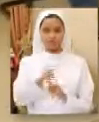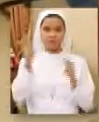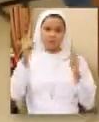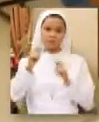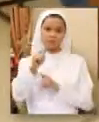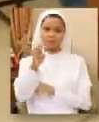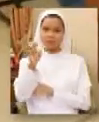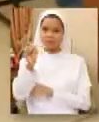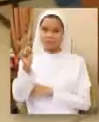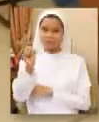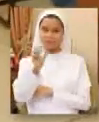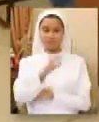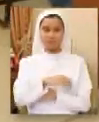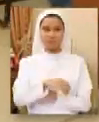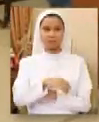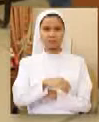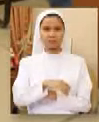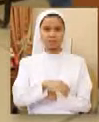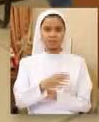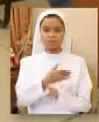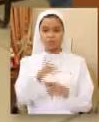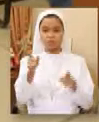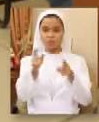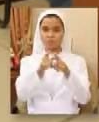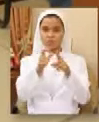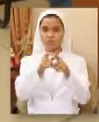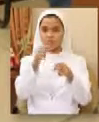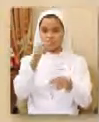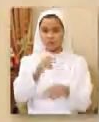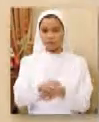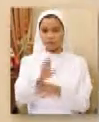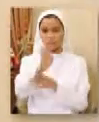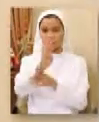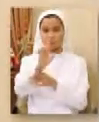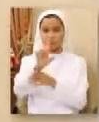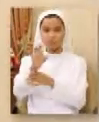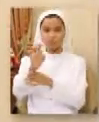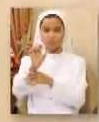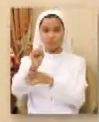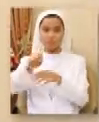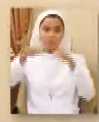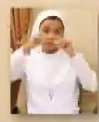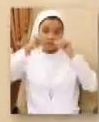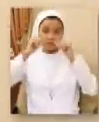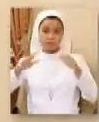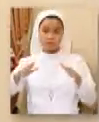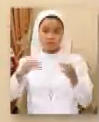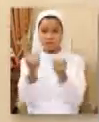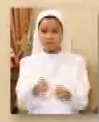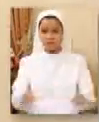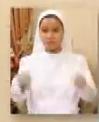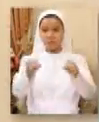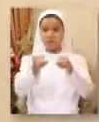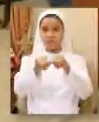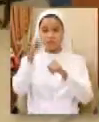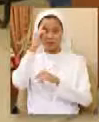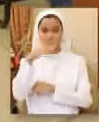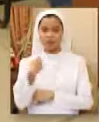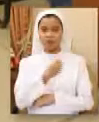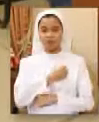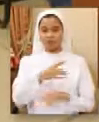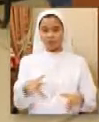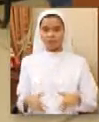tugang, yung tataramong bless ay napakalaga sa ating buhay. Bata pa